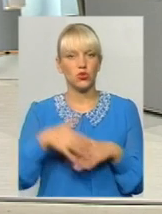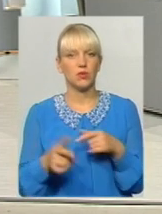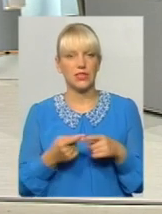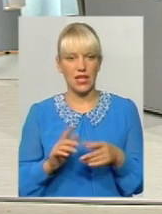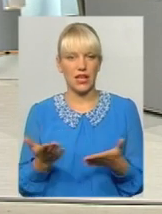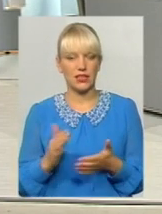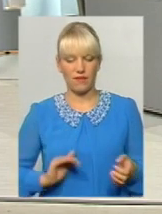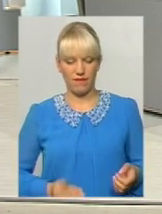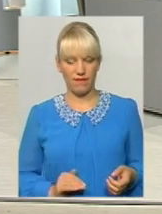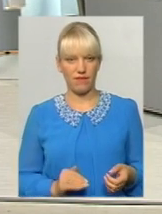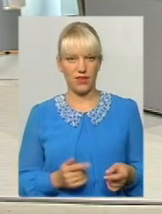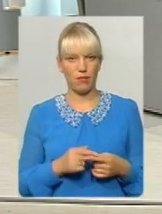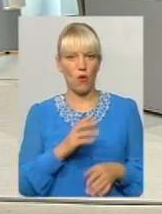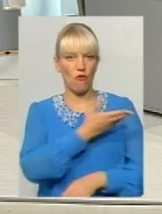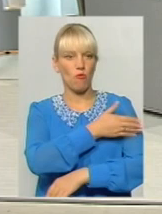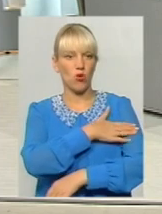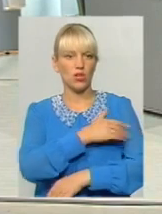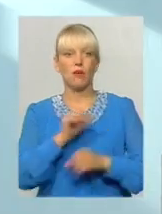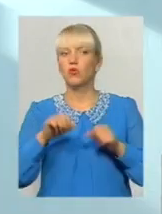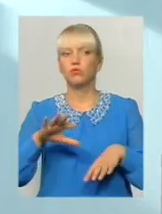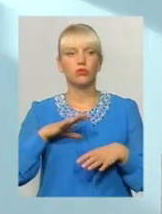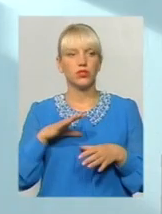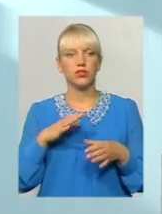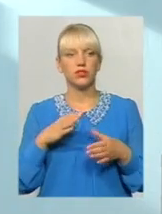да, скоріш за все, в Польщі. Тобто... Ні, може бути